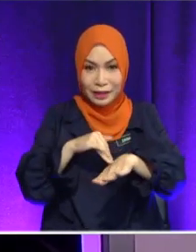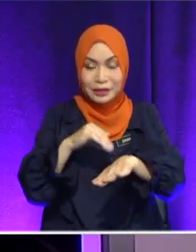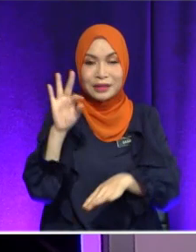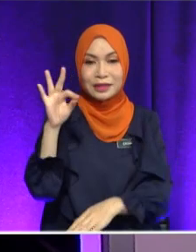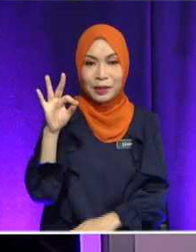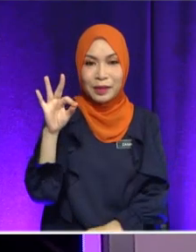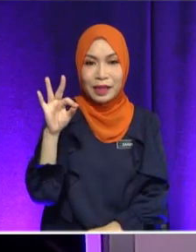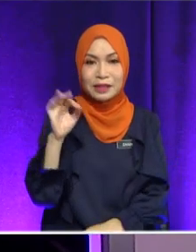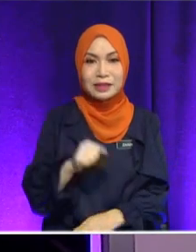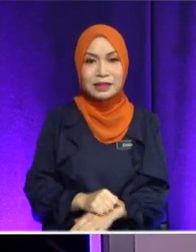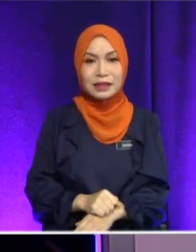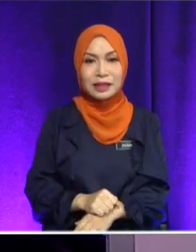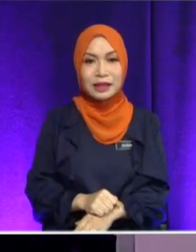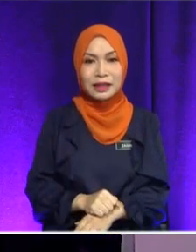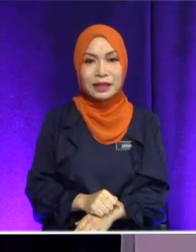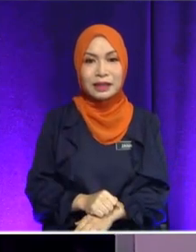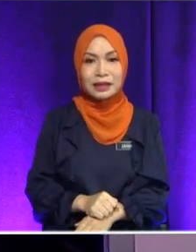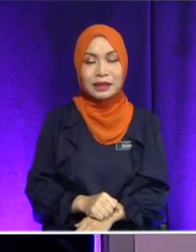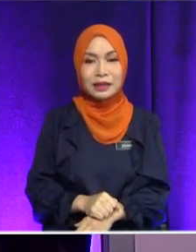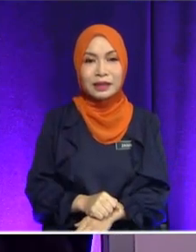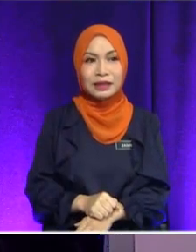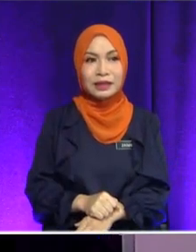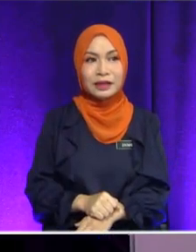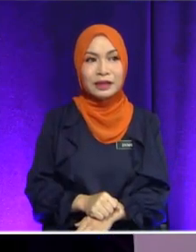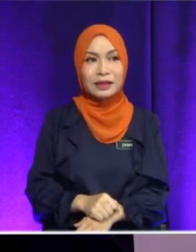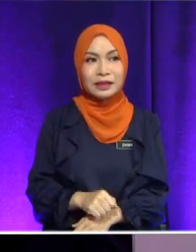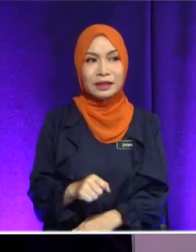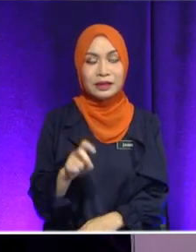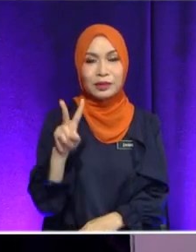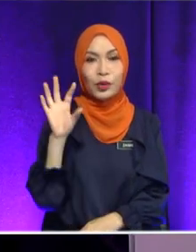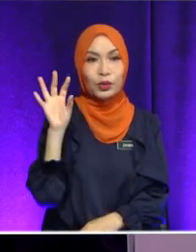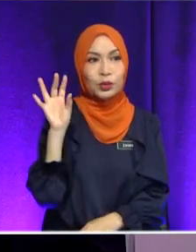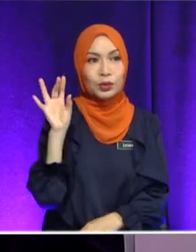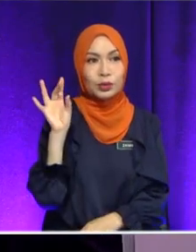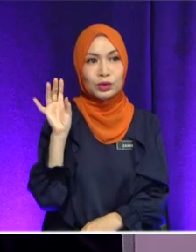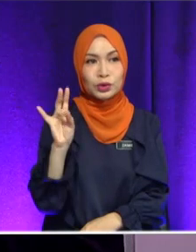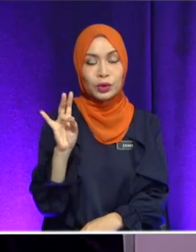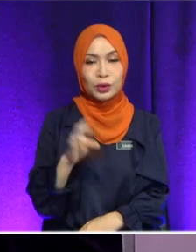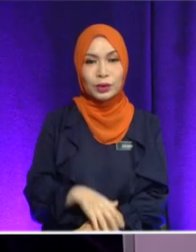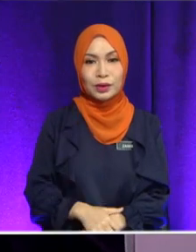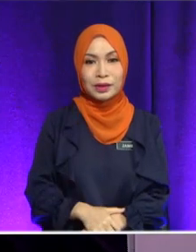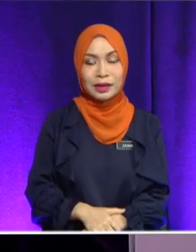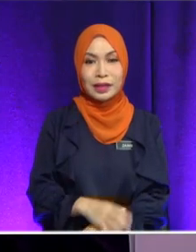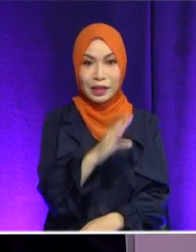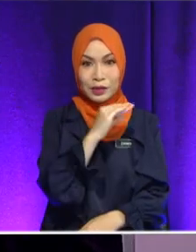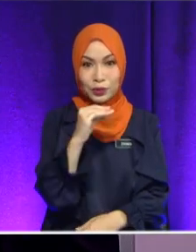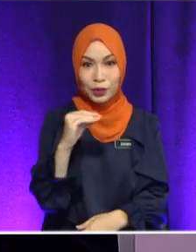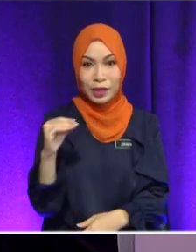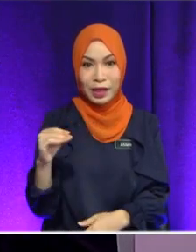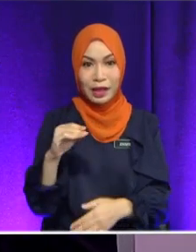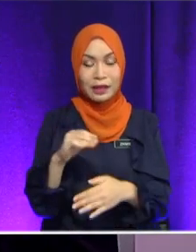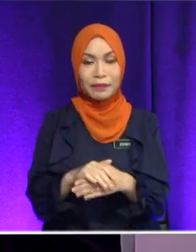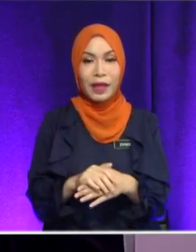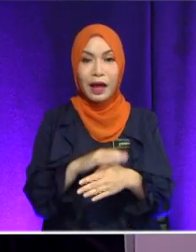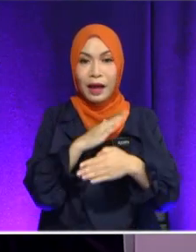1922 oke pas habis kehadiran kita pergi ke adegan Oke di baca